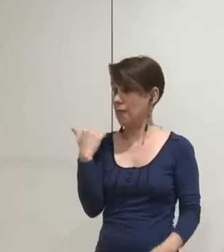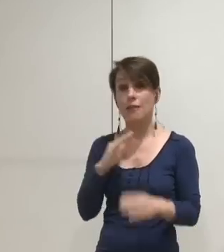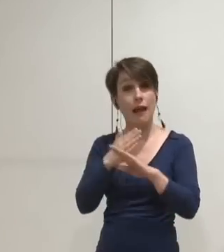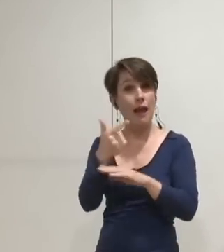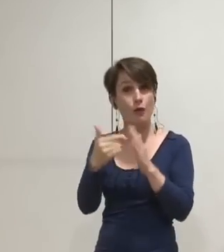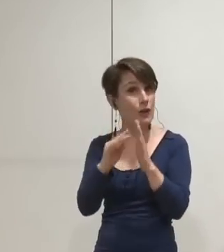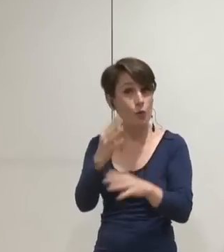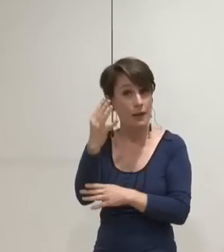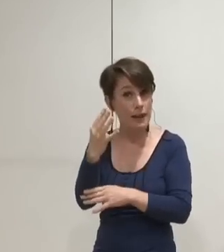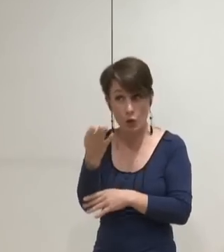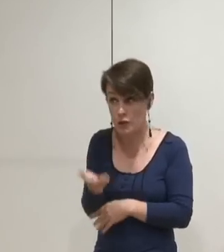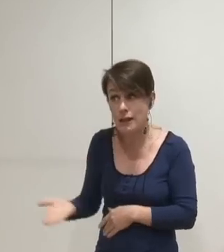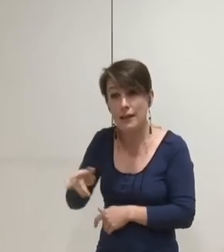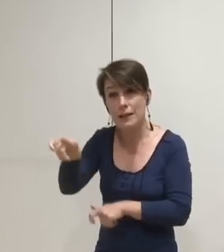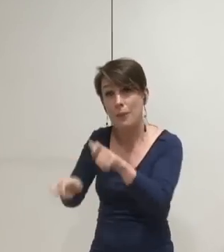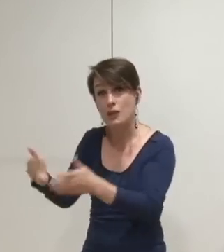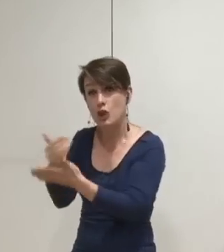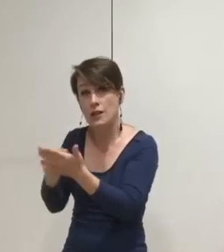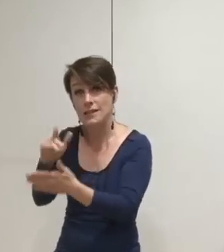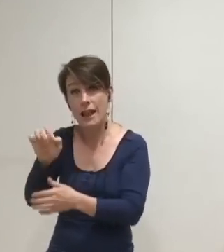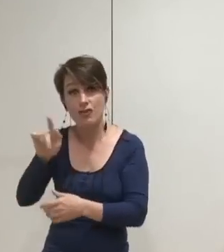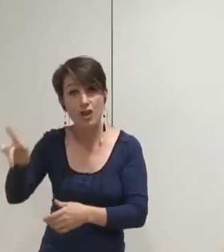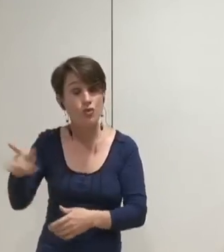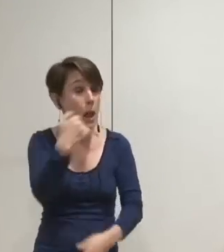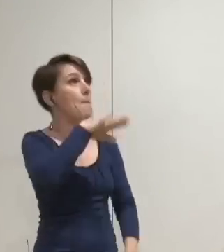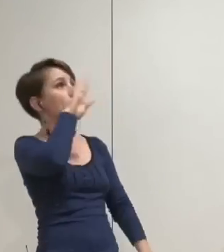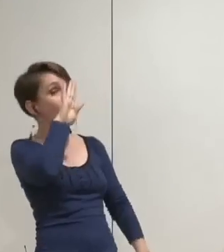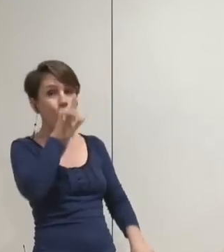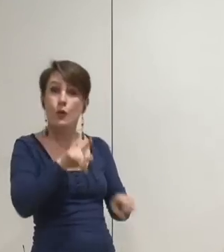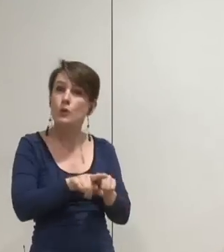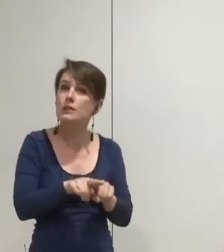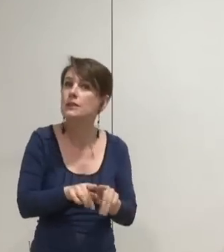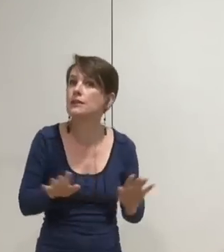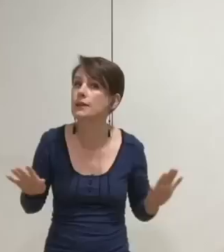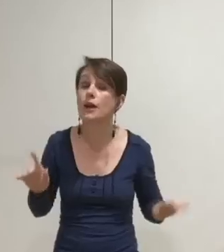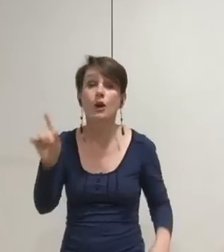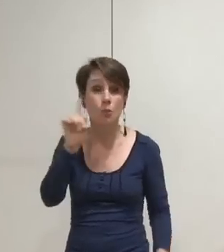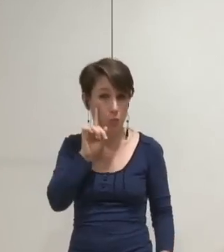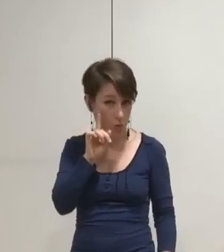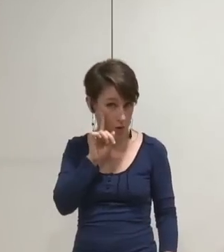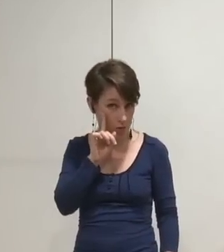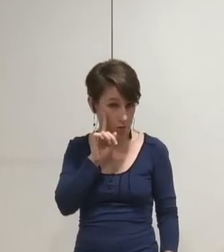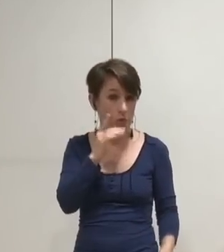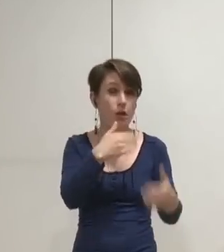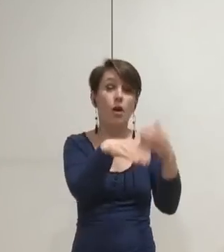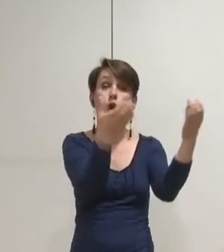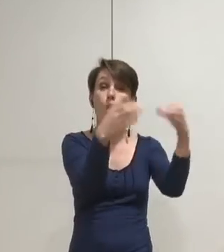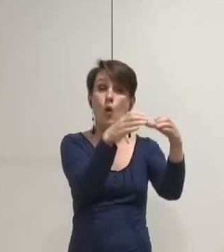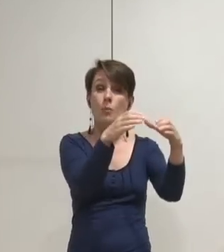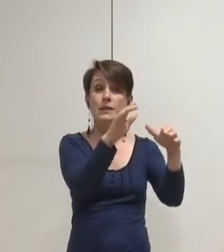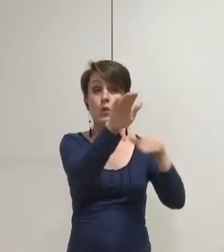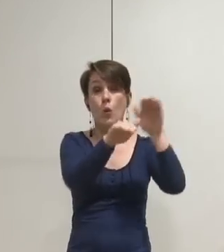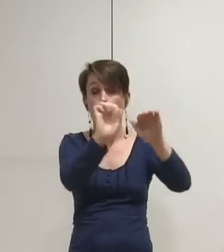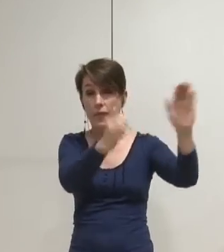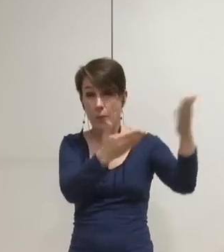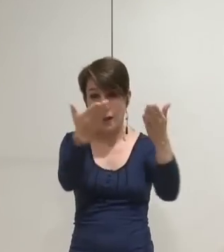et ses salariés lorsque la décision unanime de la commission d'appel d'offre prise dans le respect de la procédure